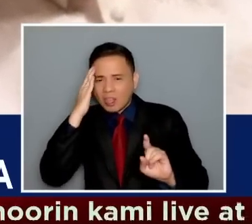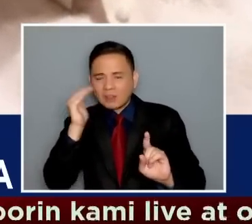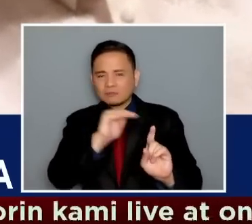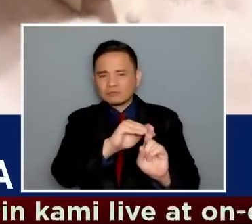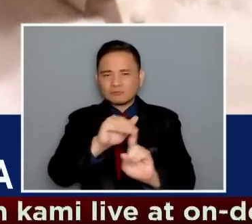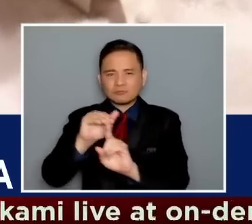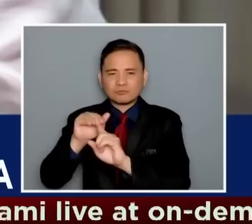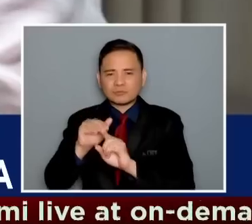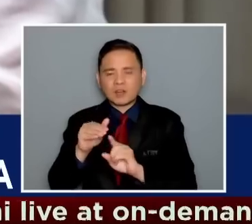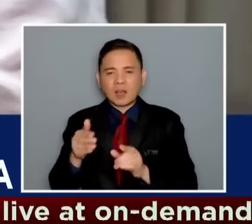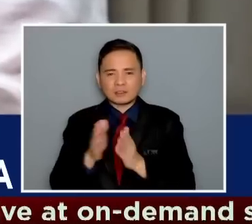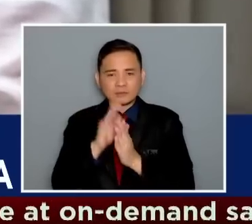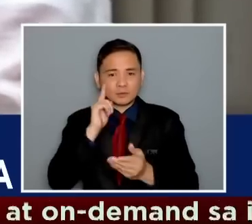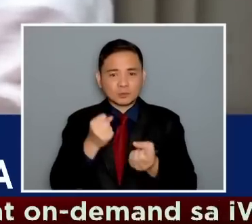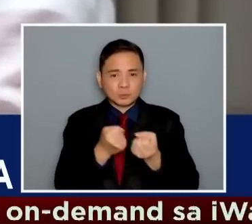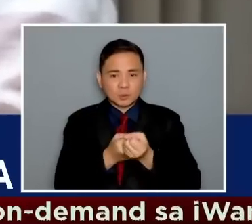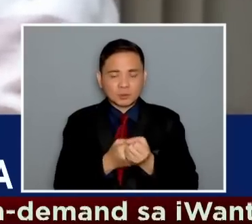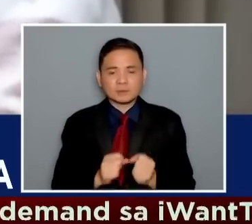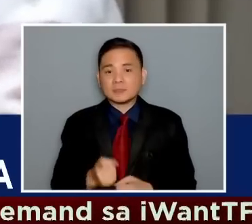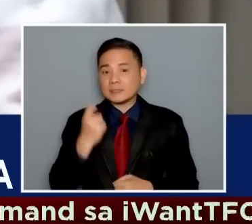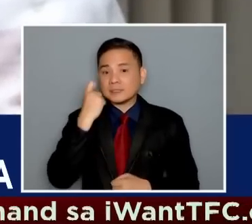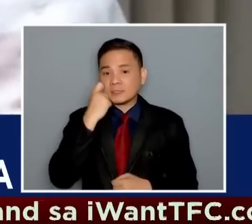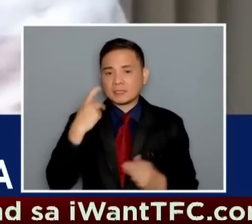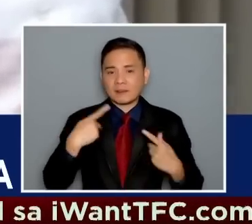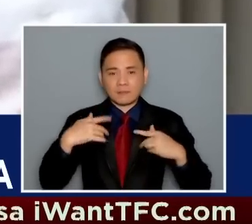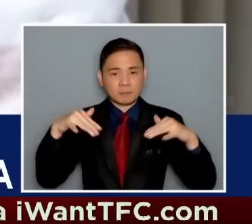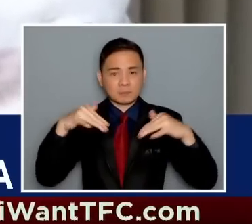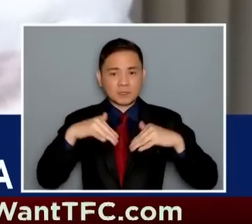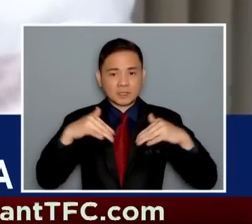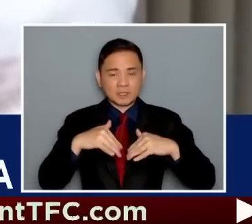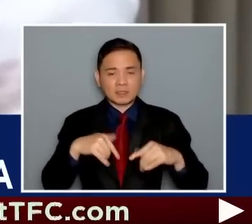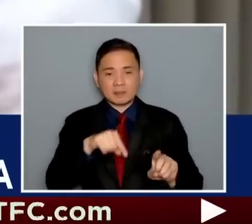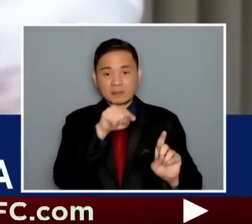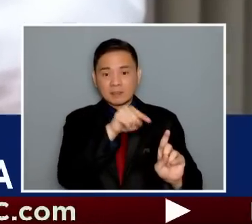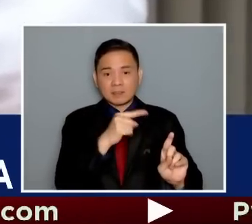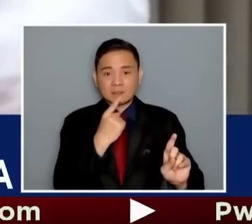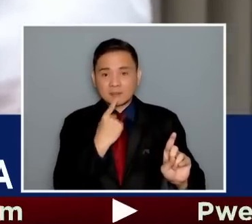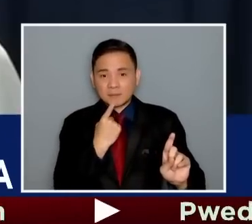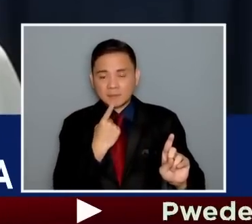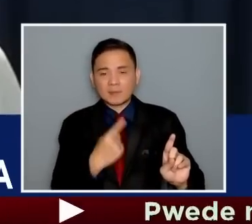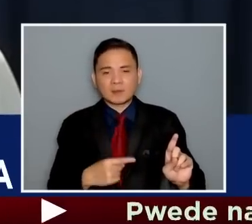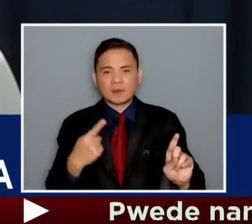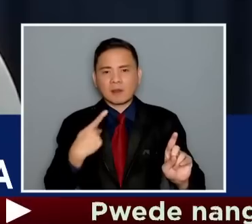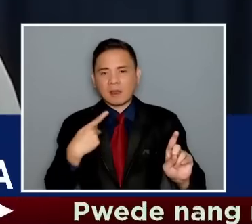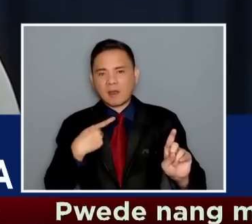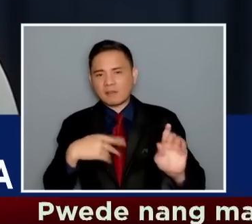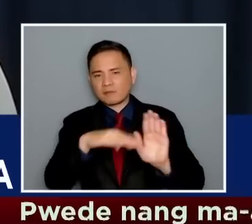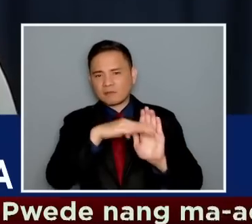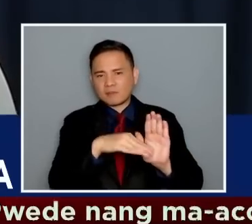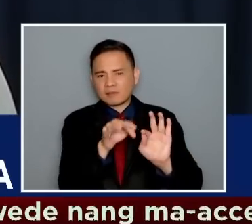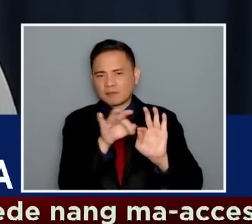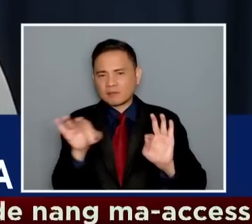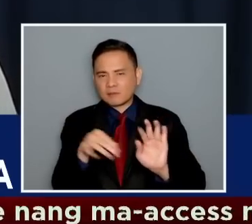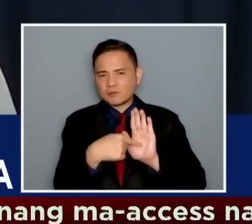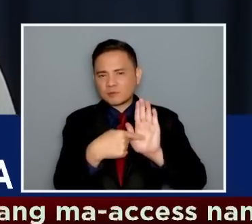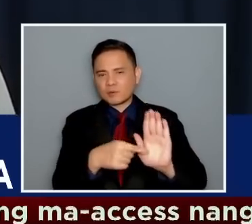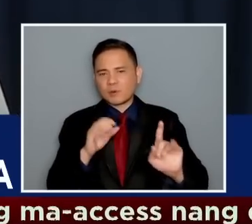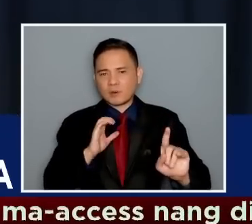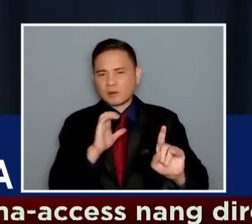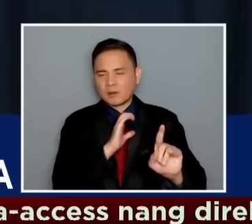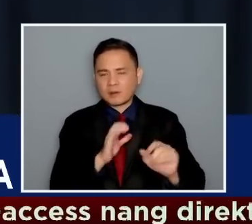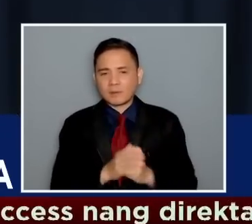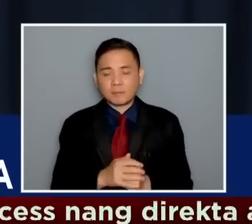Asia-Pacific Parliamentary Forum kanina, ibinandera ni Romualdez ang tinatayuan ng Kamara. Kahapon, iginiit ni Zubiri na mas